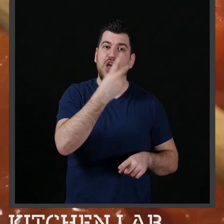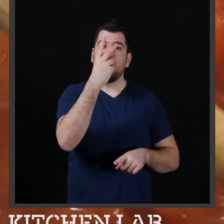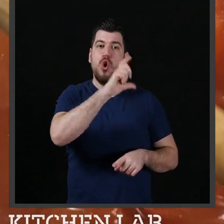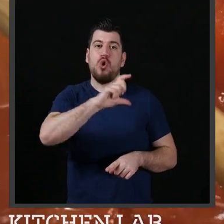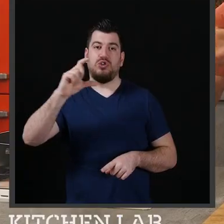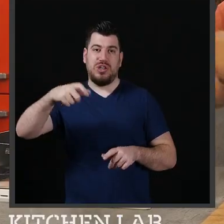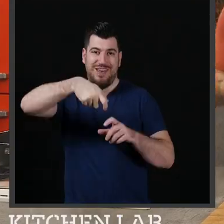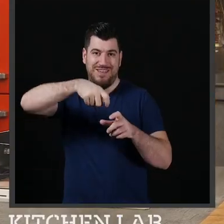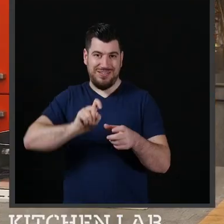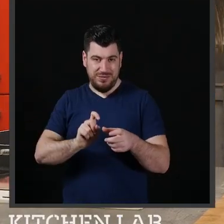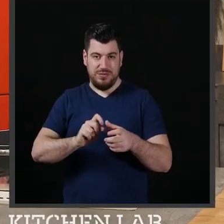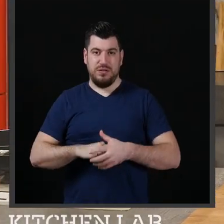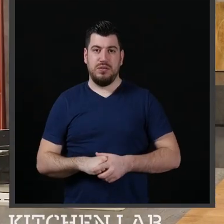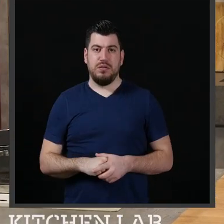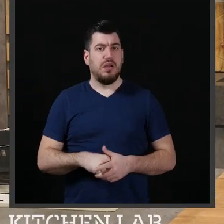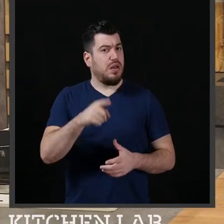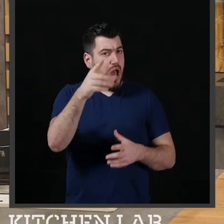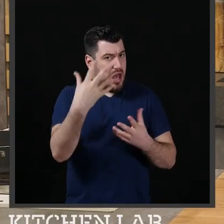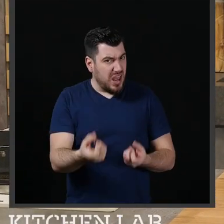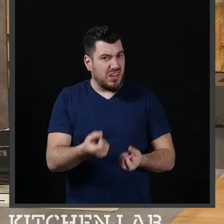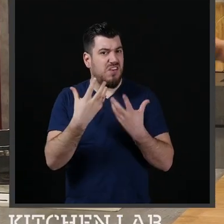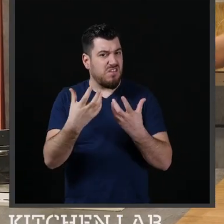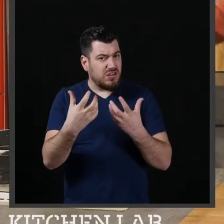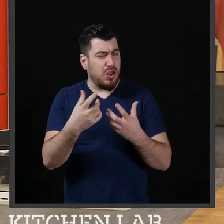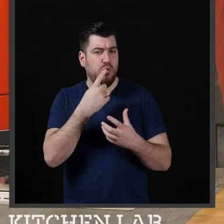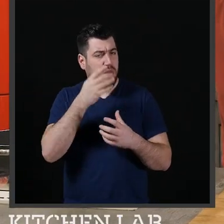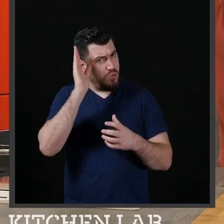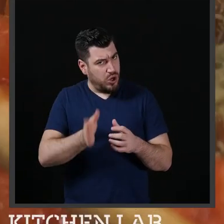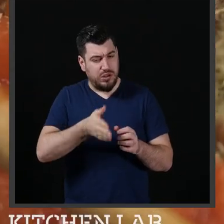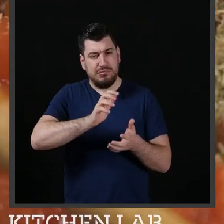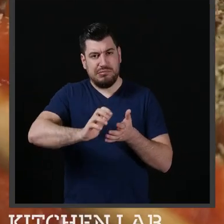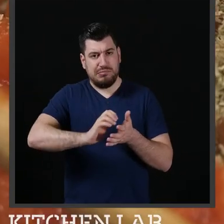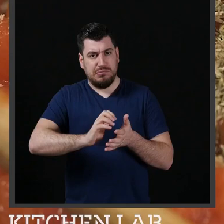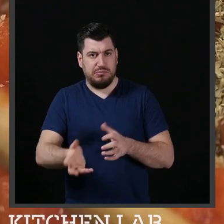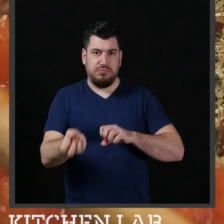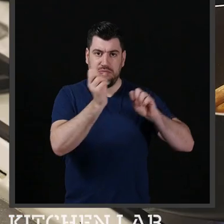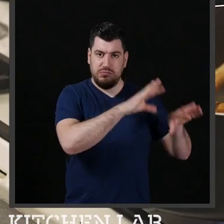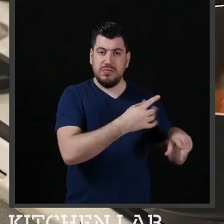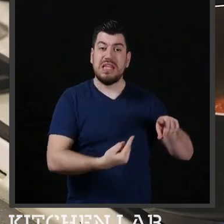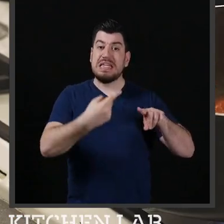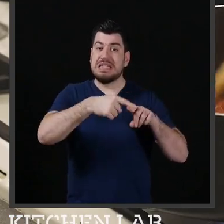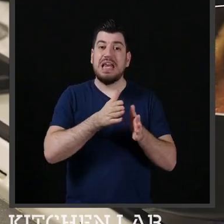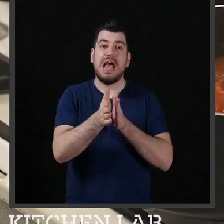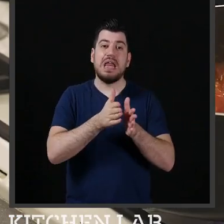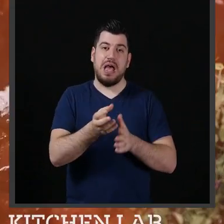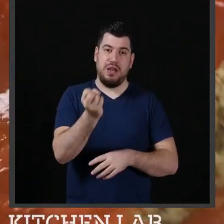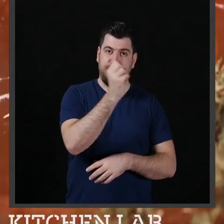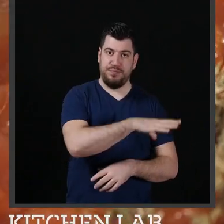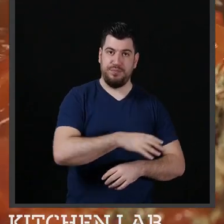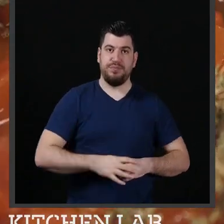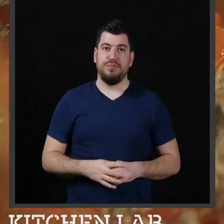κονσέρβες. Αν έχετε φρέσκες ντομάτες, μπορείτε να τρίψετε και φρέσκες. Και τη ρίγανη. Ανακατεύουμε.